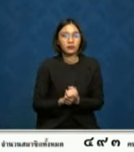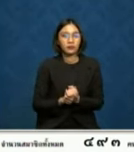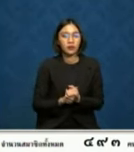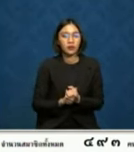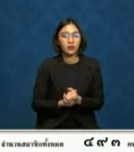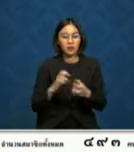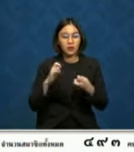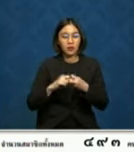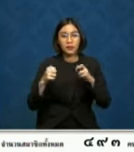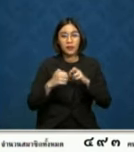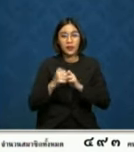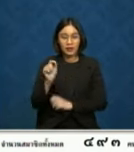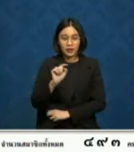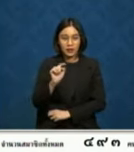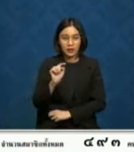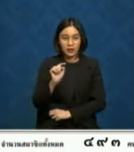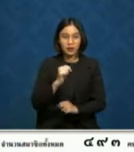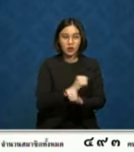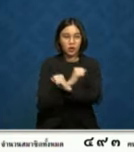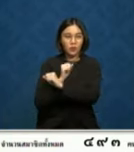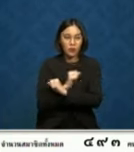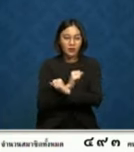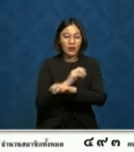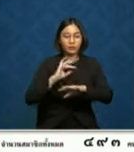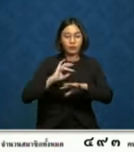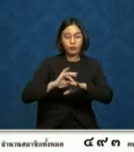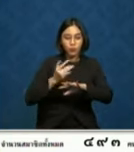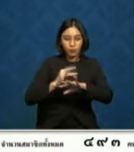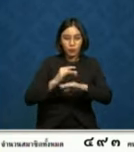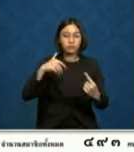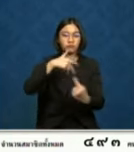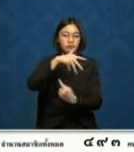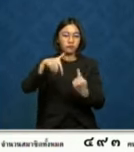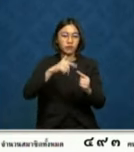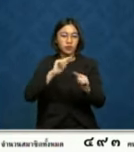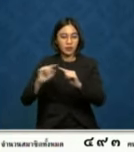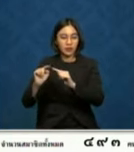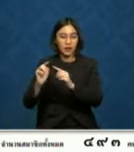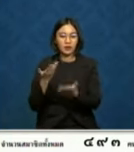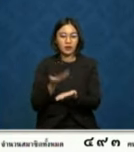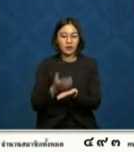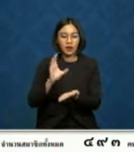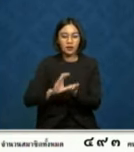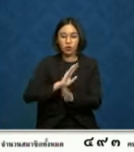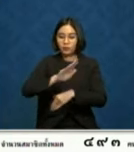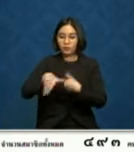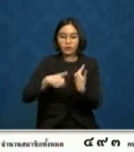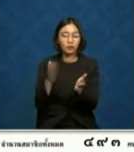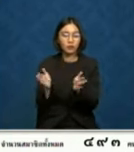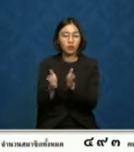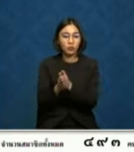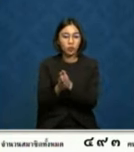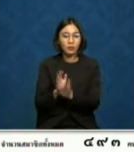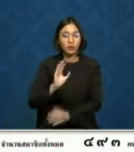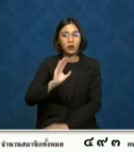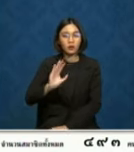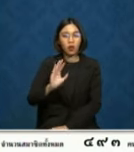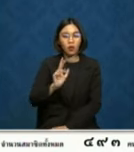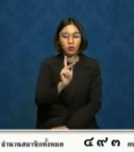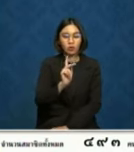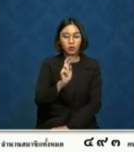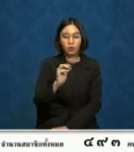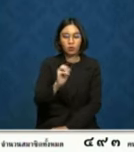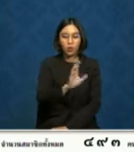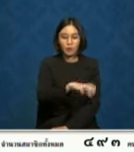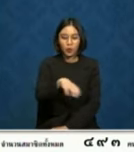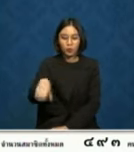ปัญหาตรงนี้ครับป้องกันการทำลายทรัพยากรธรรมชาติงบประมาณโดยรวมนะครับของเ่อทุกกรมใน